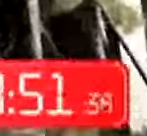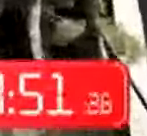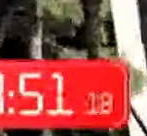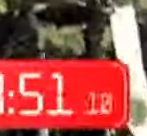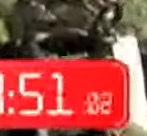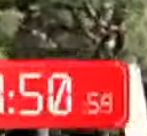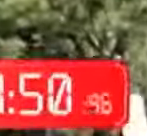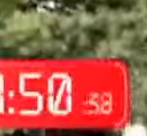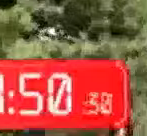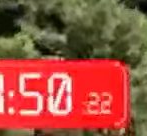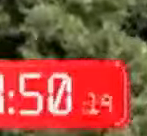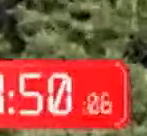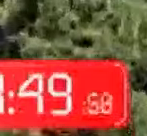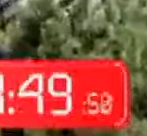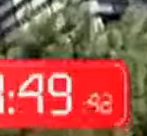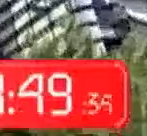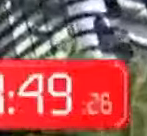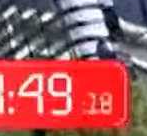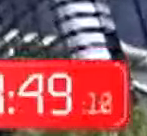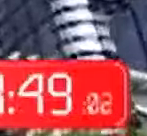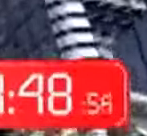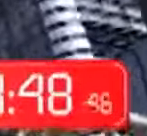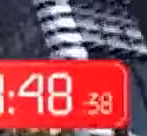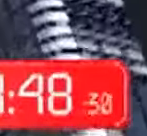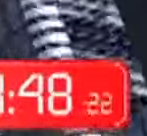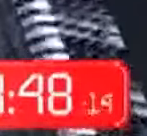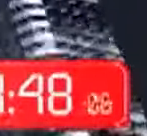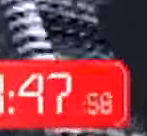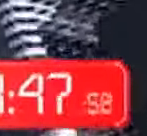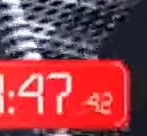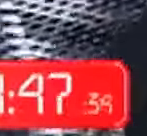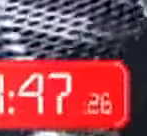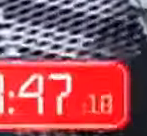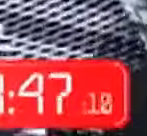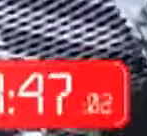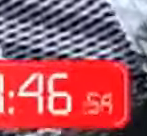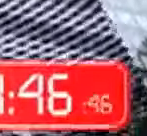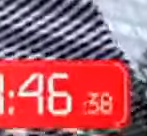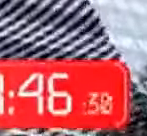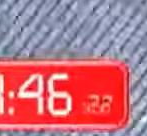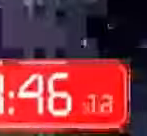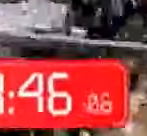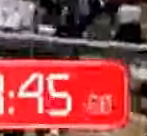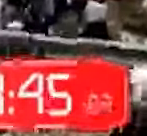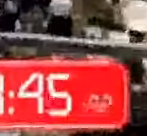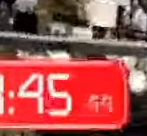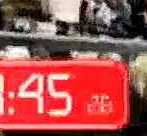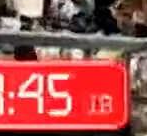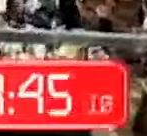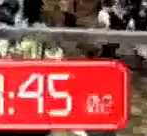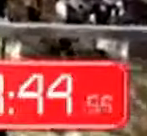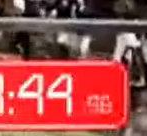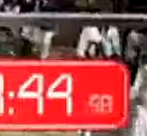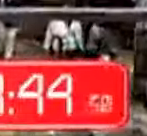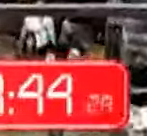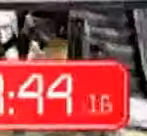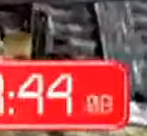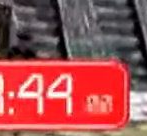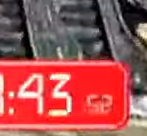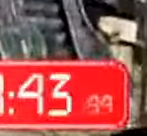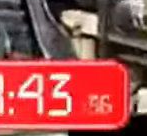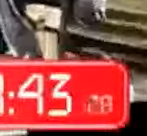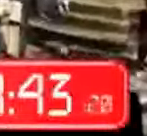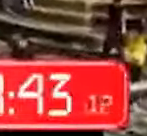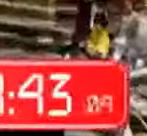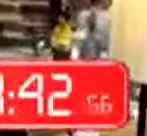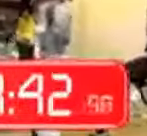na nakapagpamangha sa akin sa bansang Korea ay ito, ang Starfield Library na